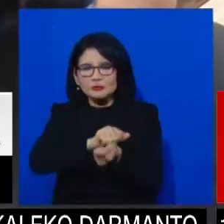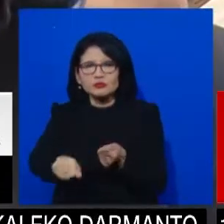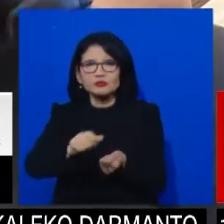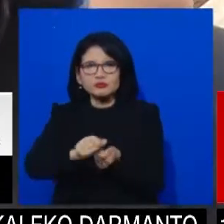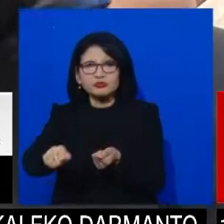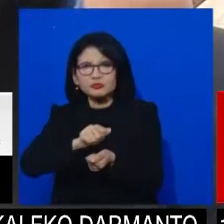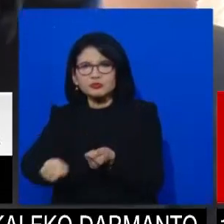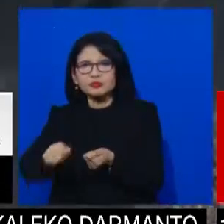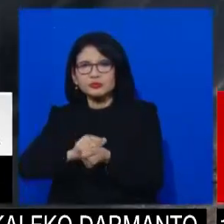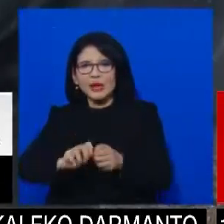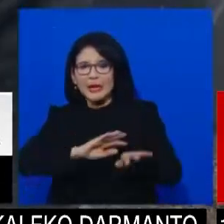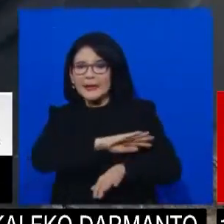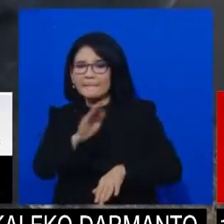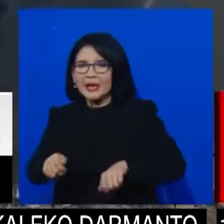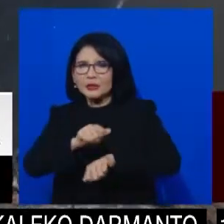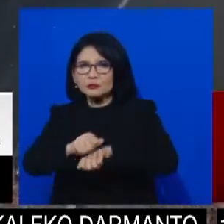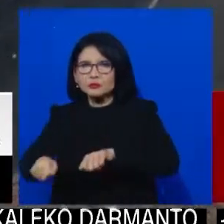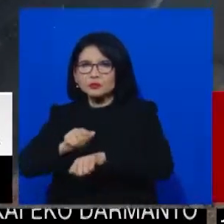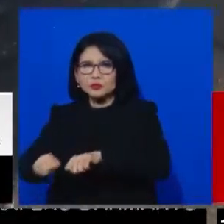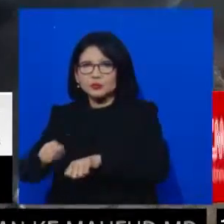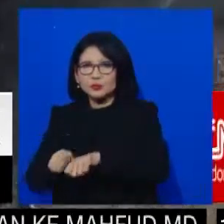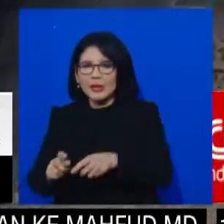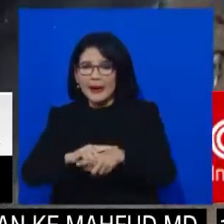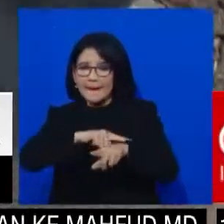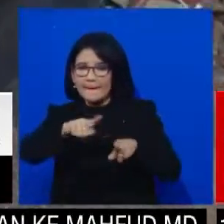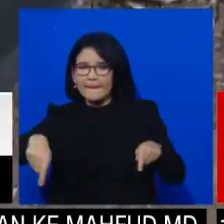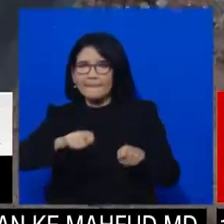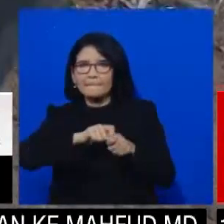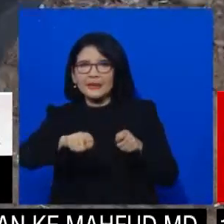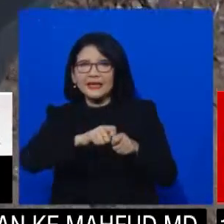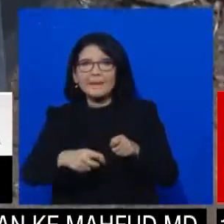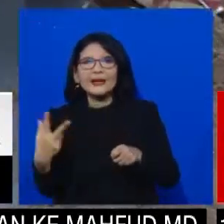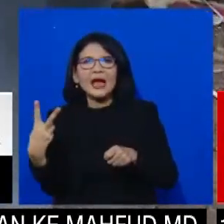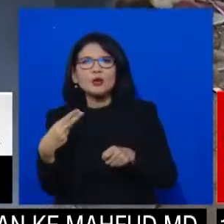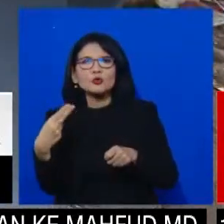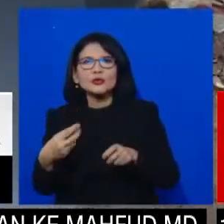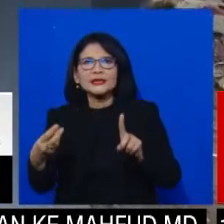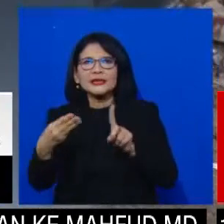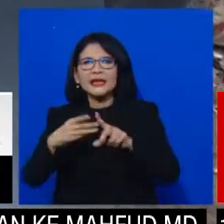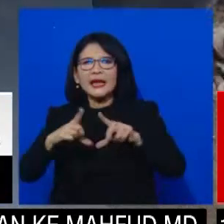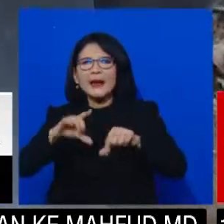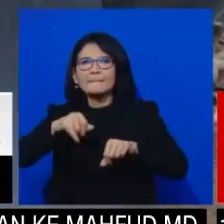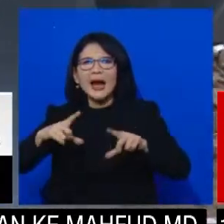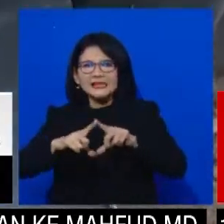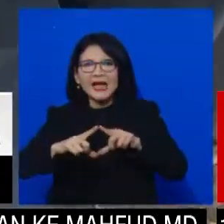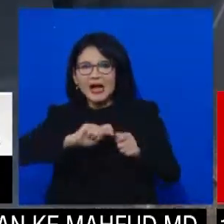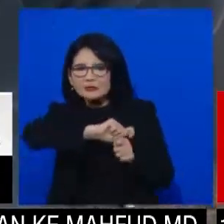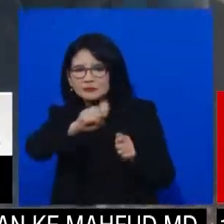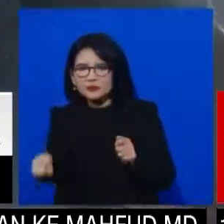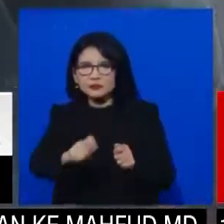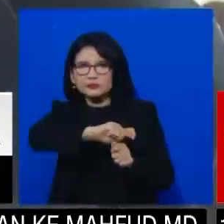kayu. Terakhir, rapikan bagian pinggir wajan dengan gunting baja dan amplas agar tidak ada bagian tajam yang dapat melukai